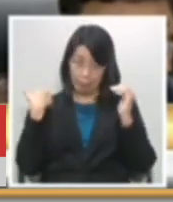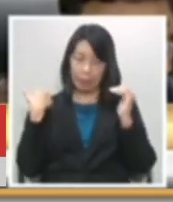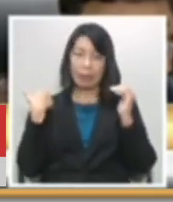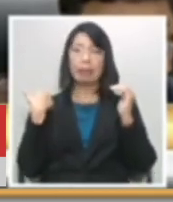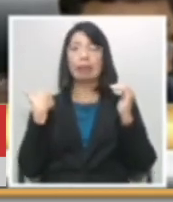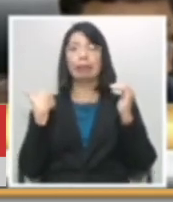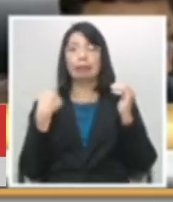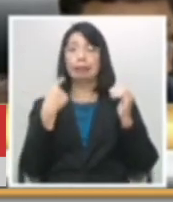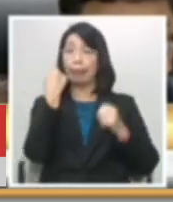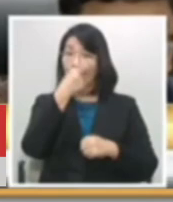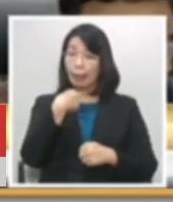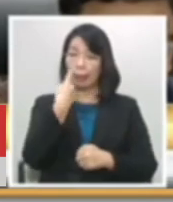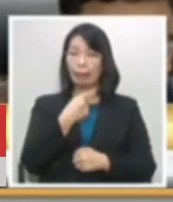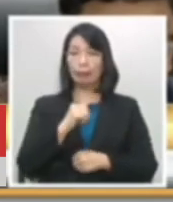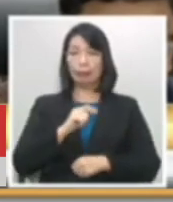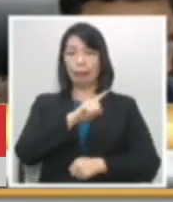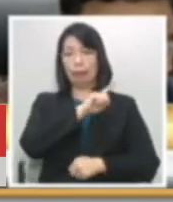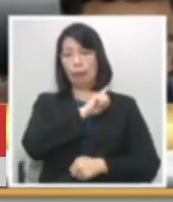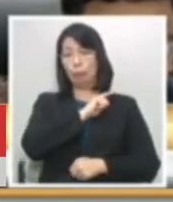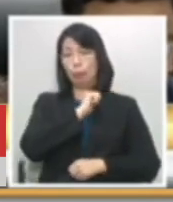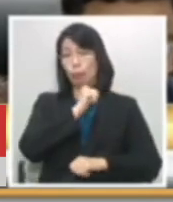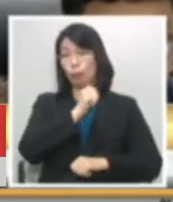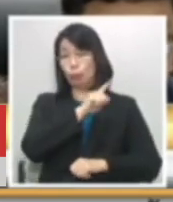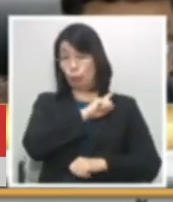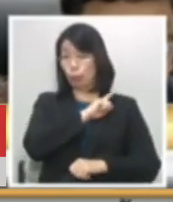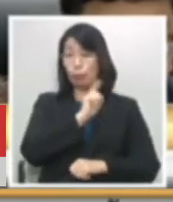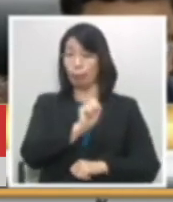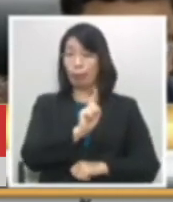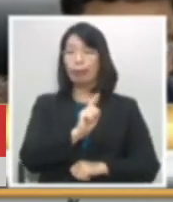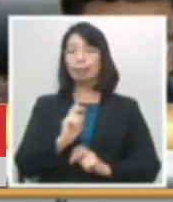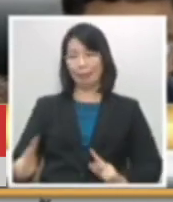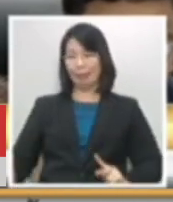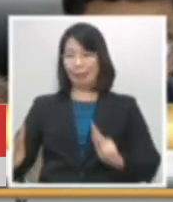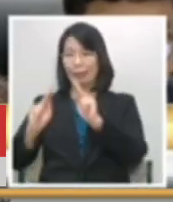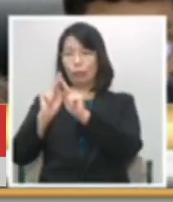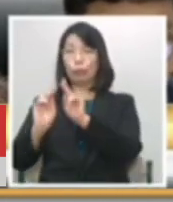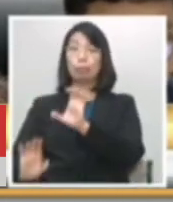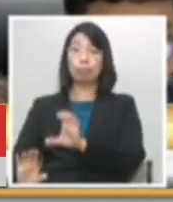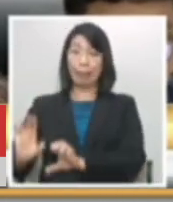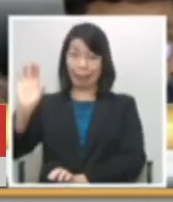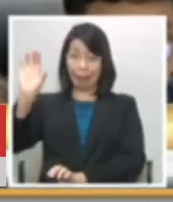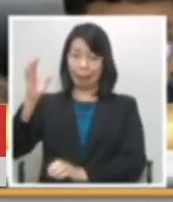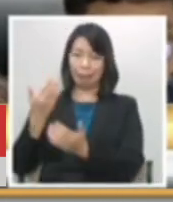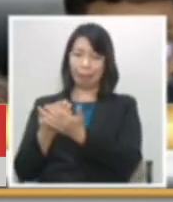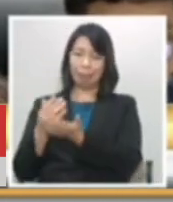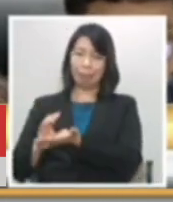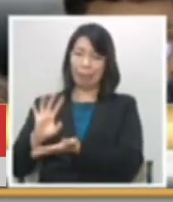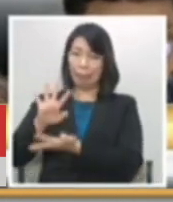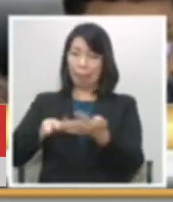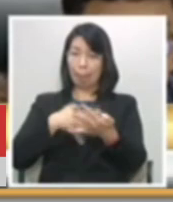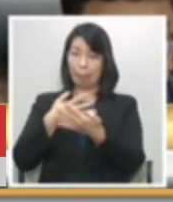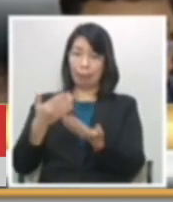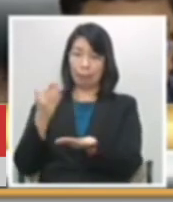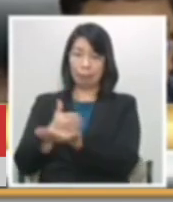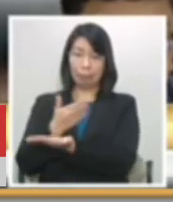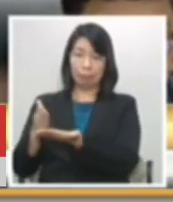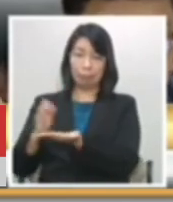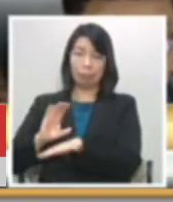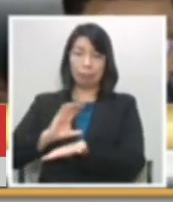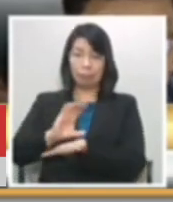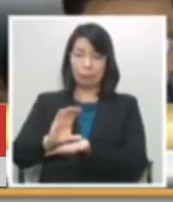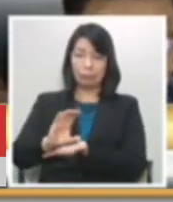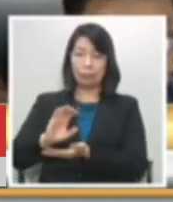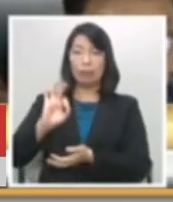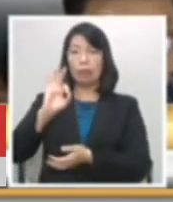ผู้ที่รับผิดชอบก็คือกระทรวงมหาดไทยปีนี้งบประมาณที่ตั้งไว้